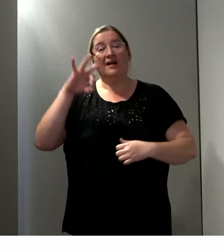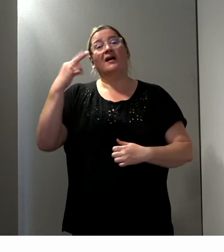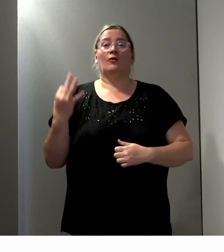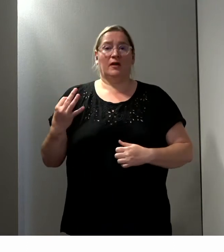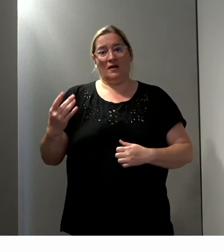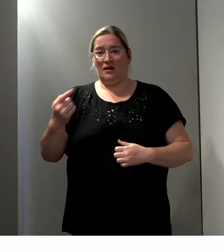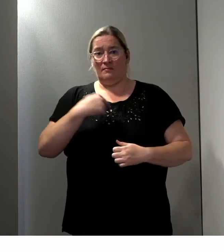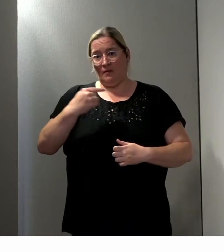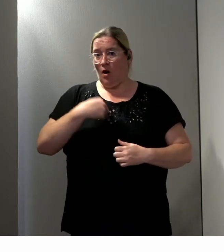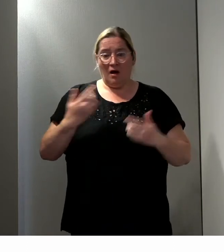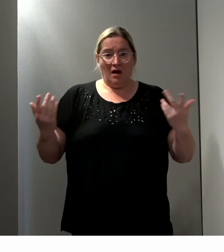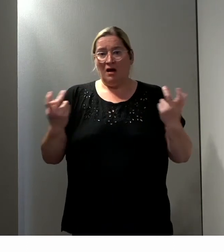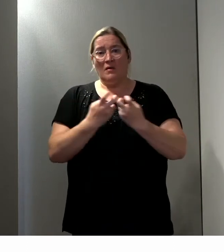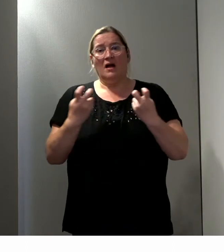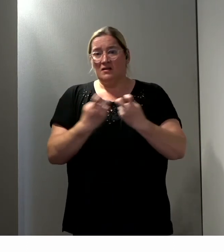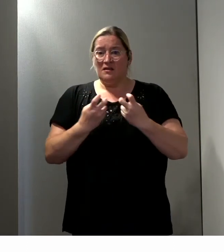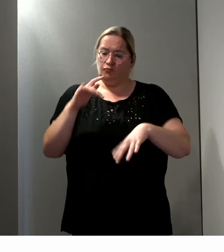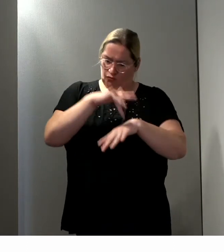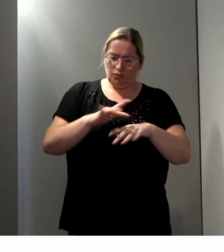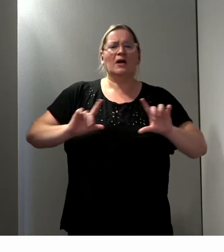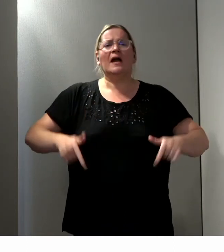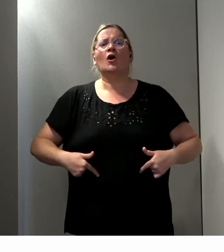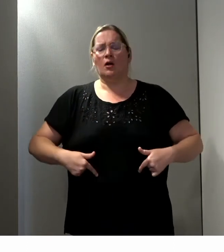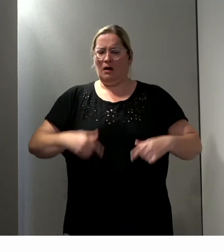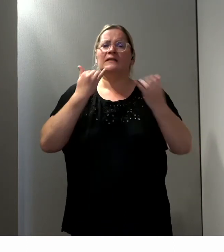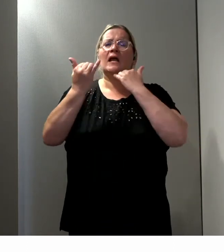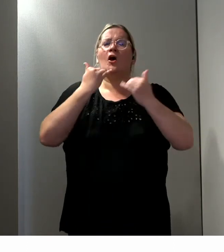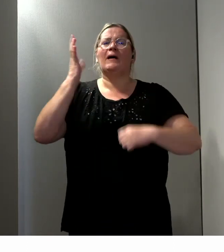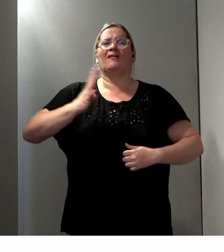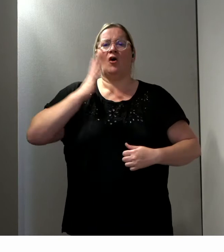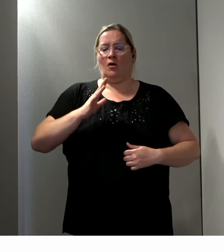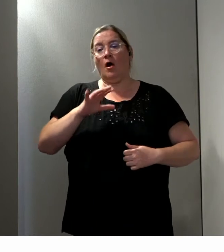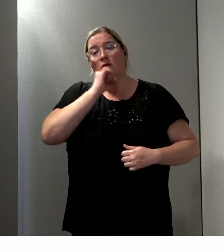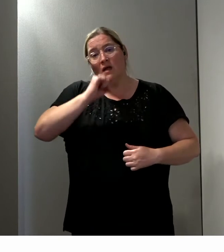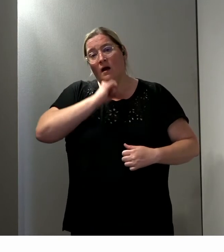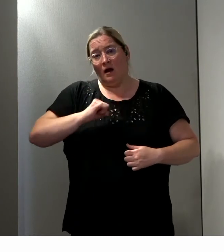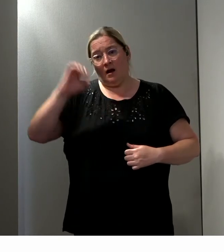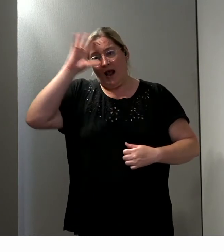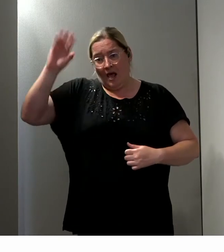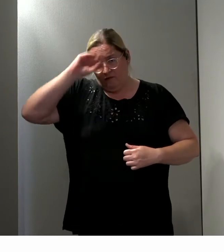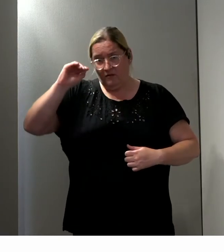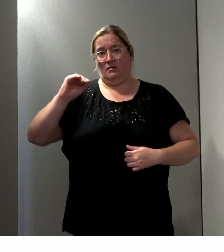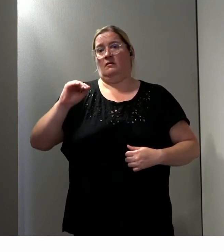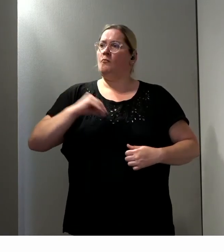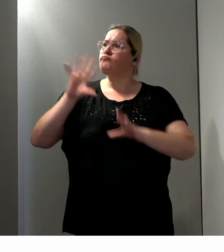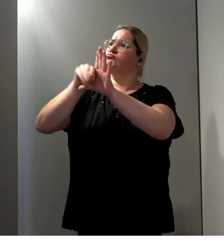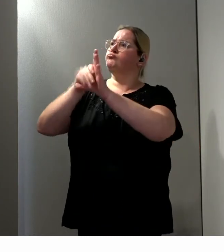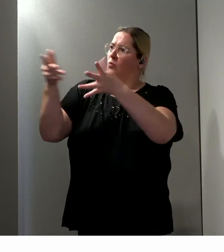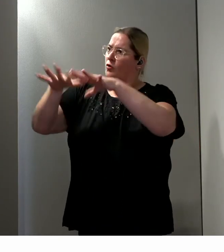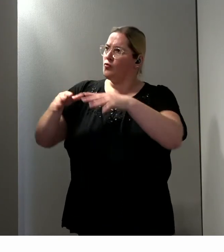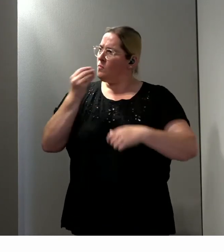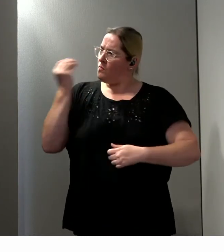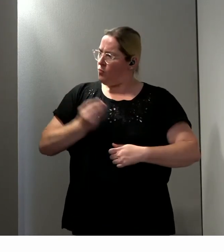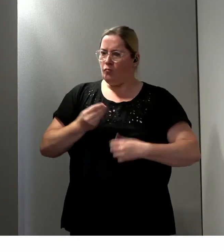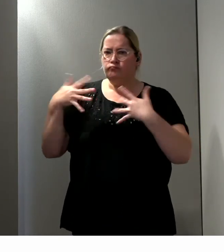un alumni télécom et il m'arrive d'aller aux réunions des alumni télécom et je culpabilise ni dans un cas ni dans l'autre. Il faut qu'on